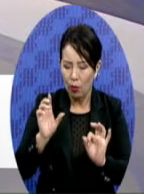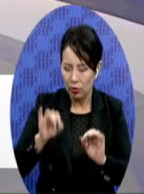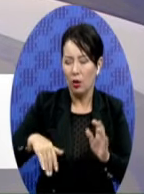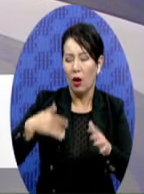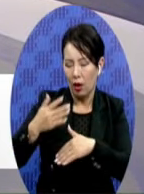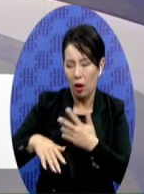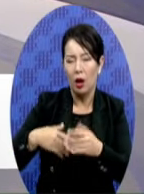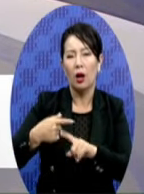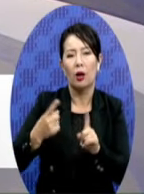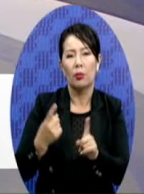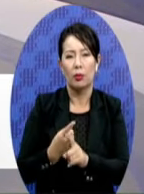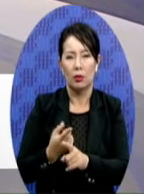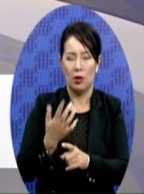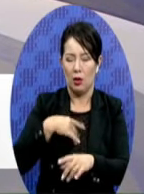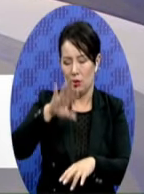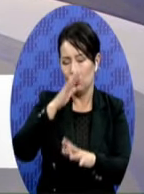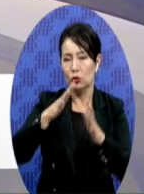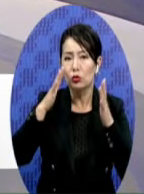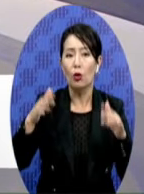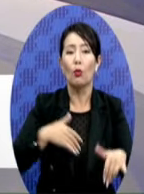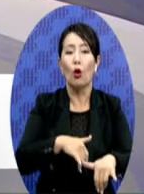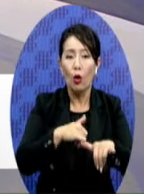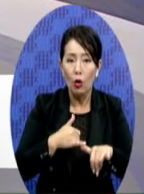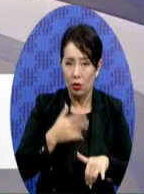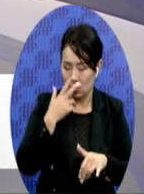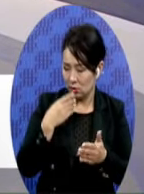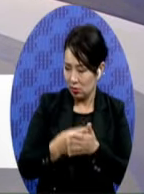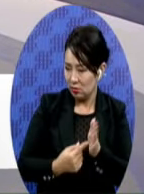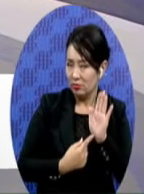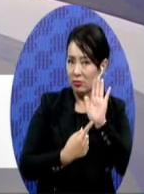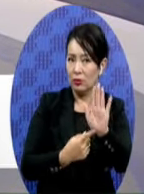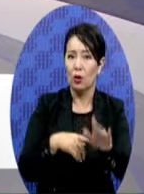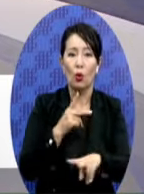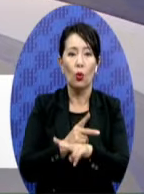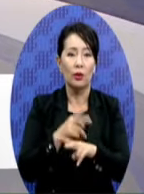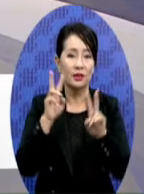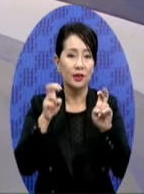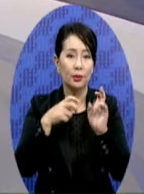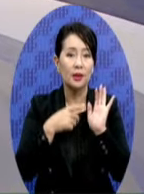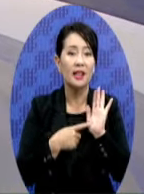гэмт хэрэг бол одоо ямар их хор хөнөөл дагуулдгийг бол үзэж таах хүн дээр хууль эрхцүүн болон гараа ийх үзүүллээ.